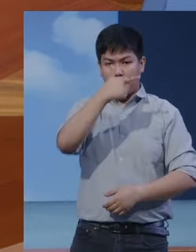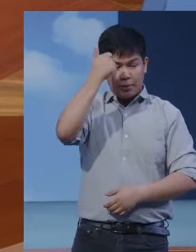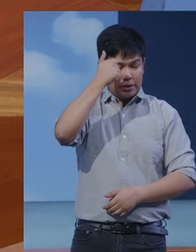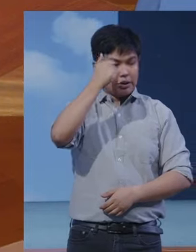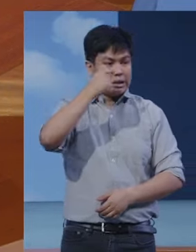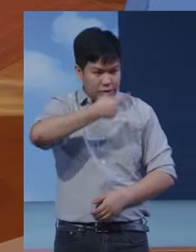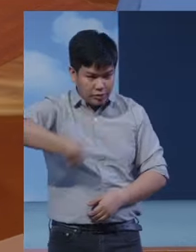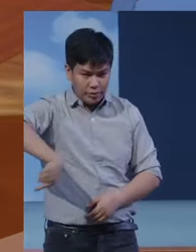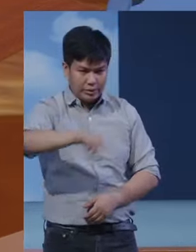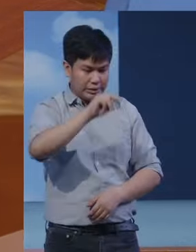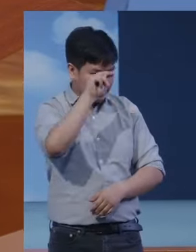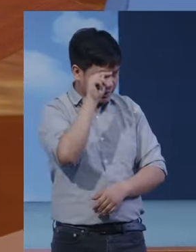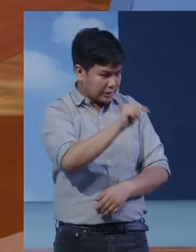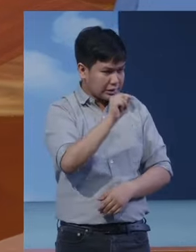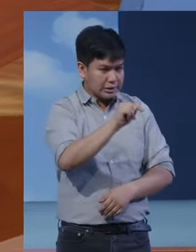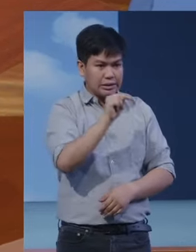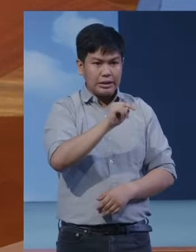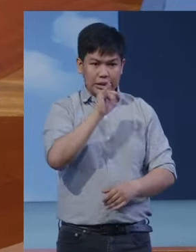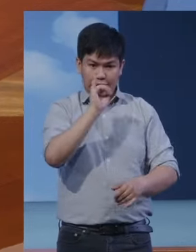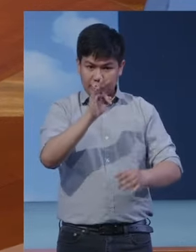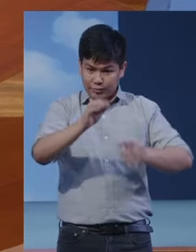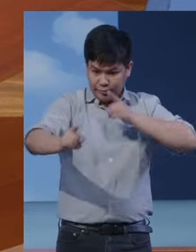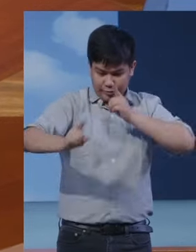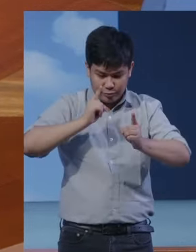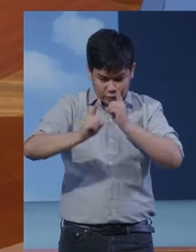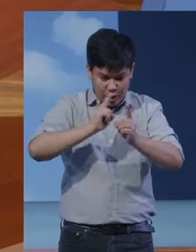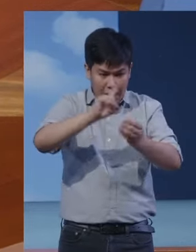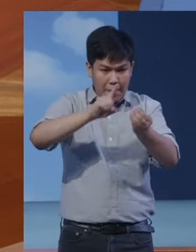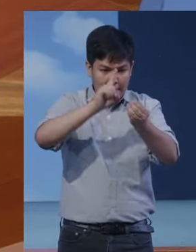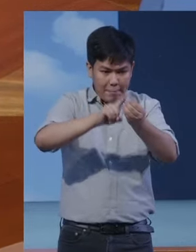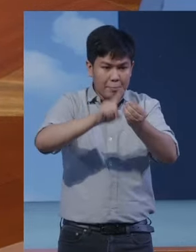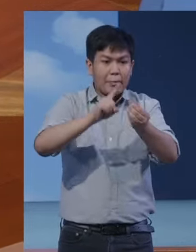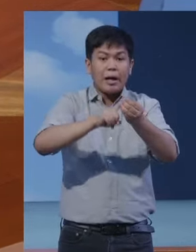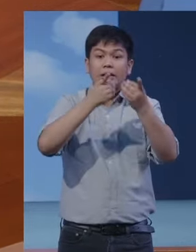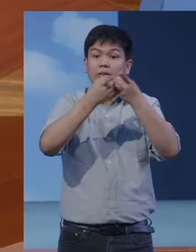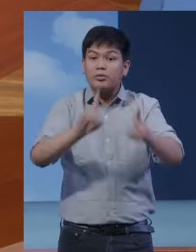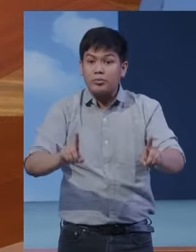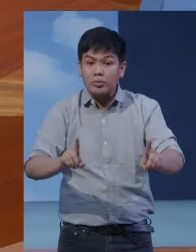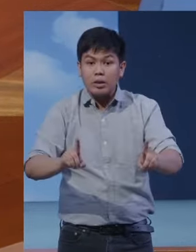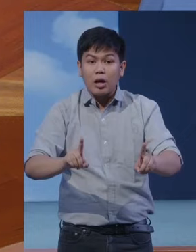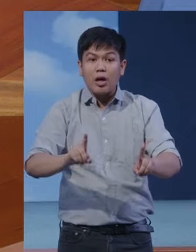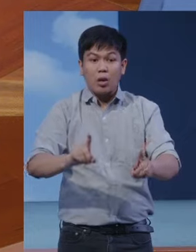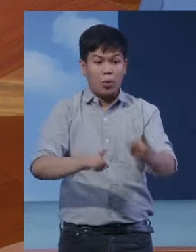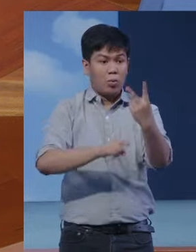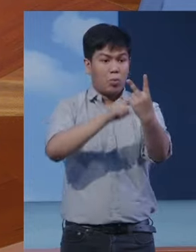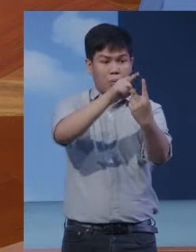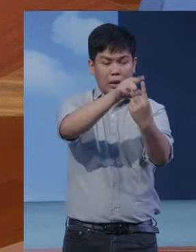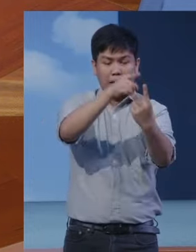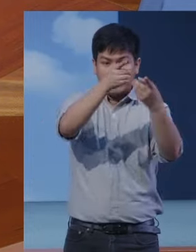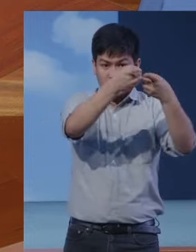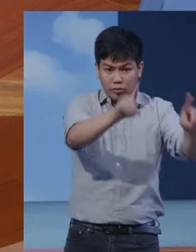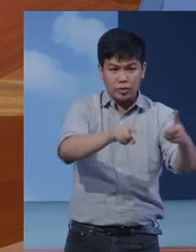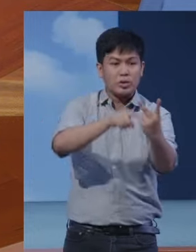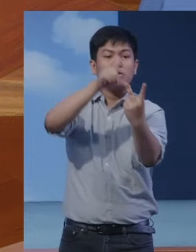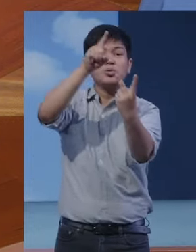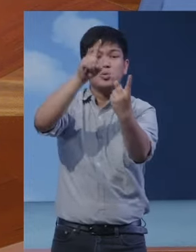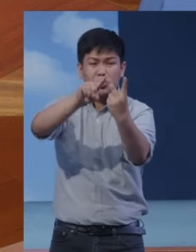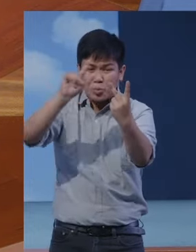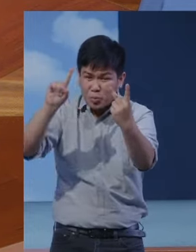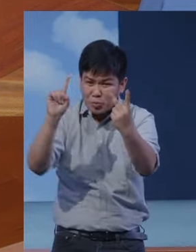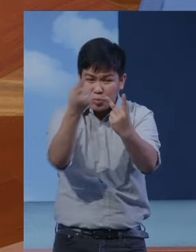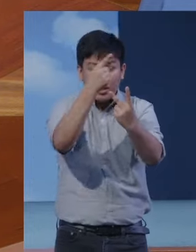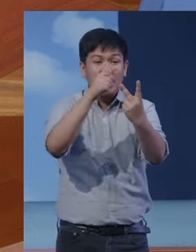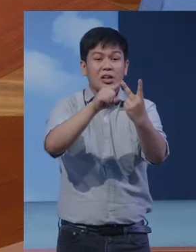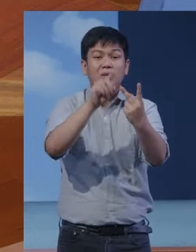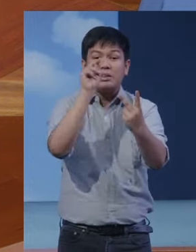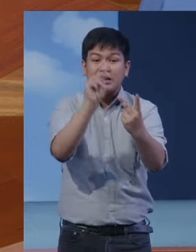kailangan po p pinag-uusapan ng divorce ang isang option po ay forgiveness mauubos